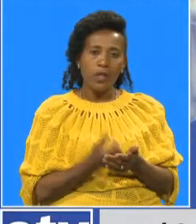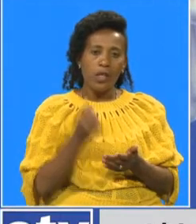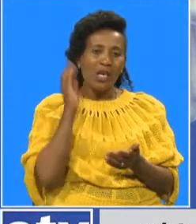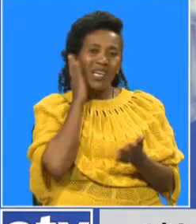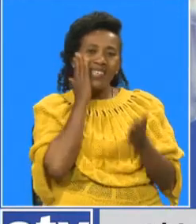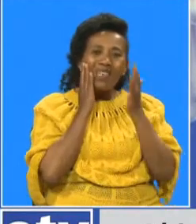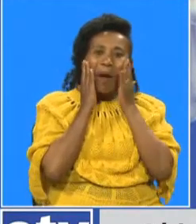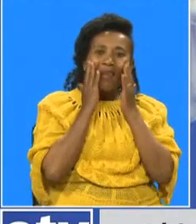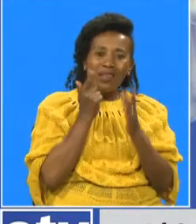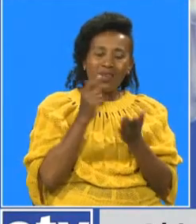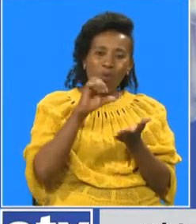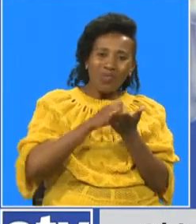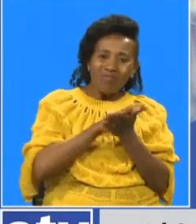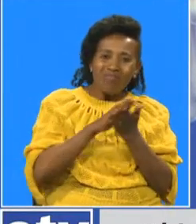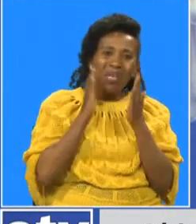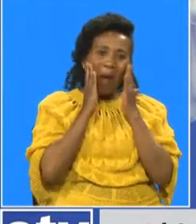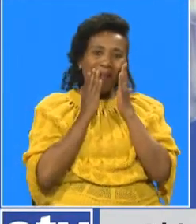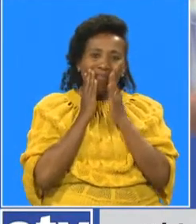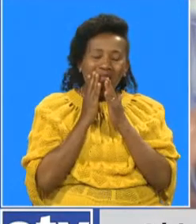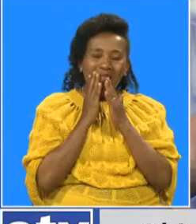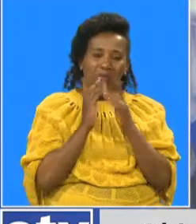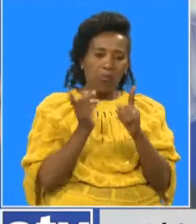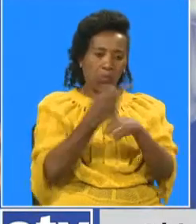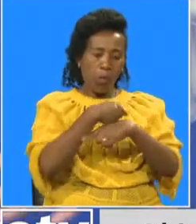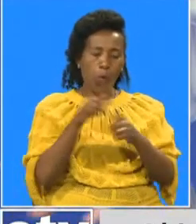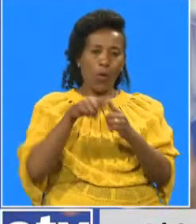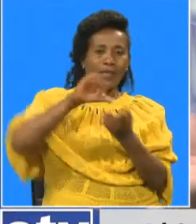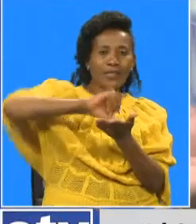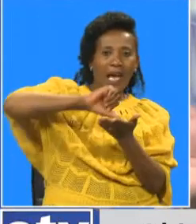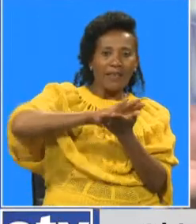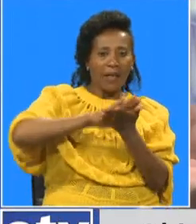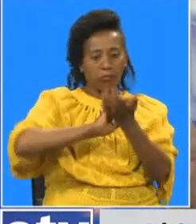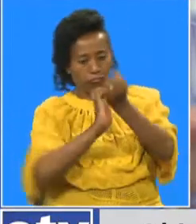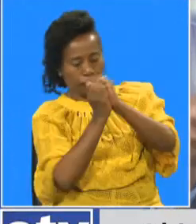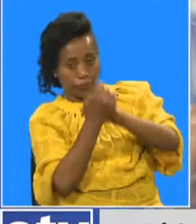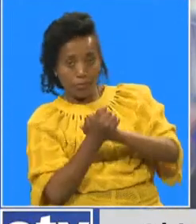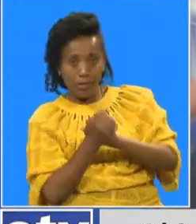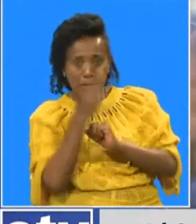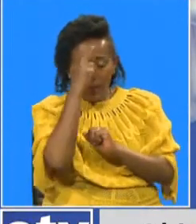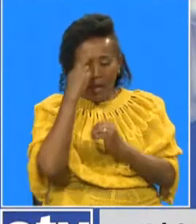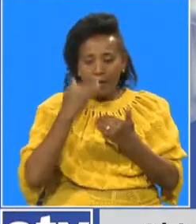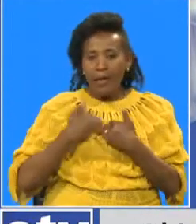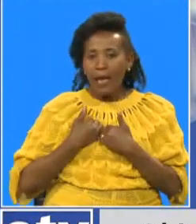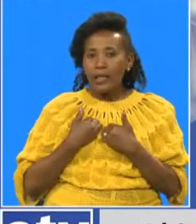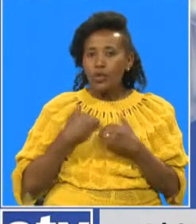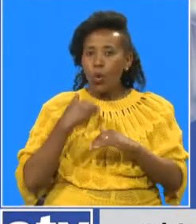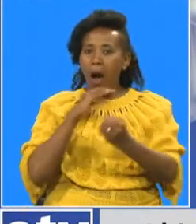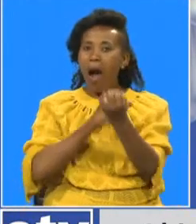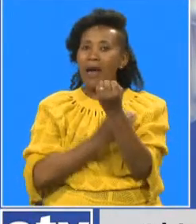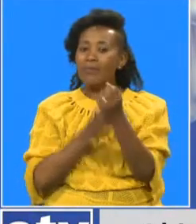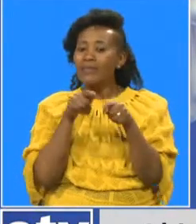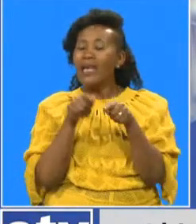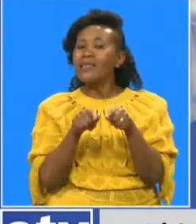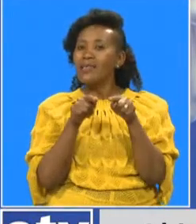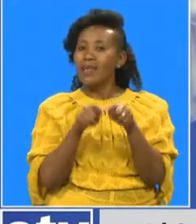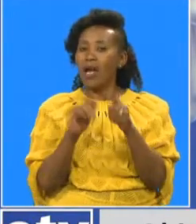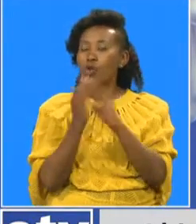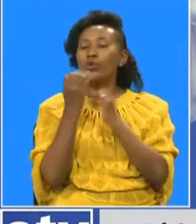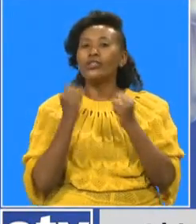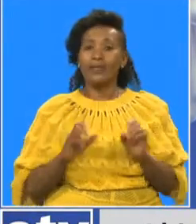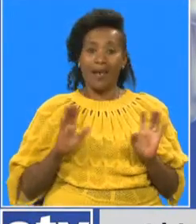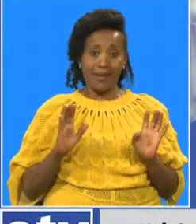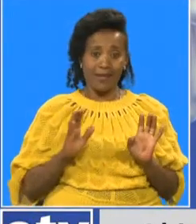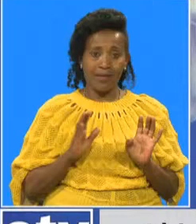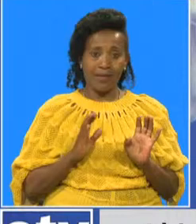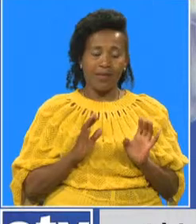ኮስሞቲክስ ያመርቱ የነበሩ ቅባት ምናምን አውቶማቲካሊ ወደ ሳኒታይዘር ነው የገቡት። ምክንያቱም ያላቸው ፋሲሊቲ ለዛም ሊሆን ይችላል።